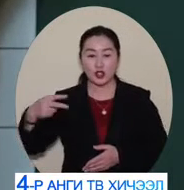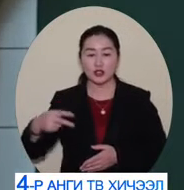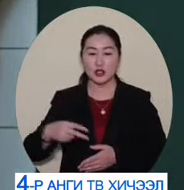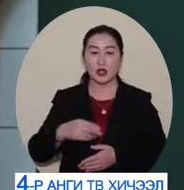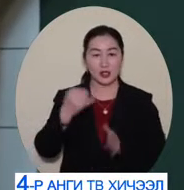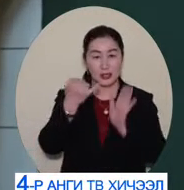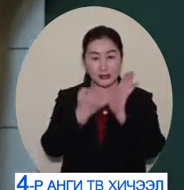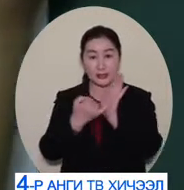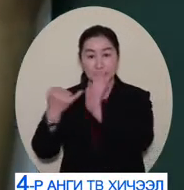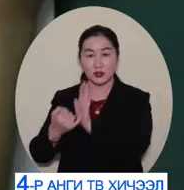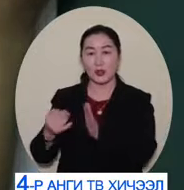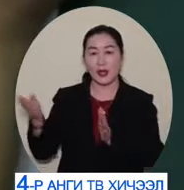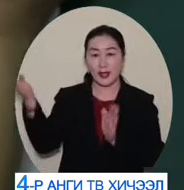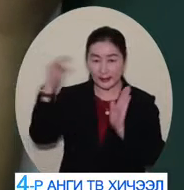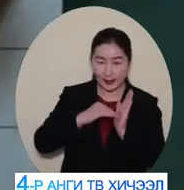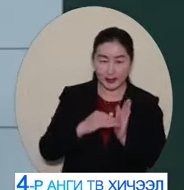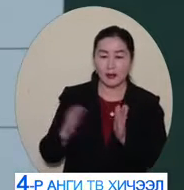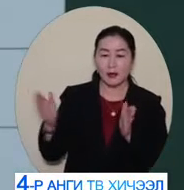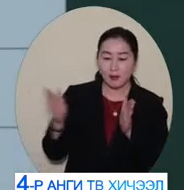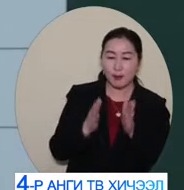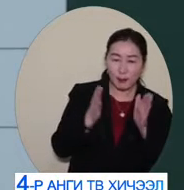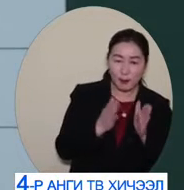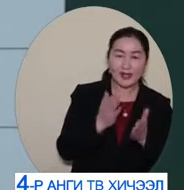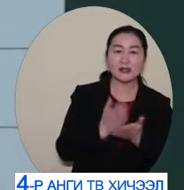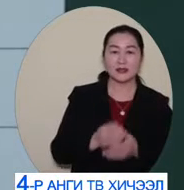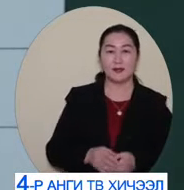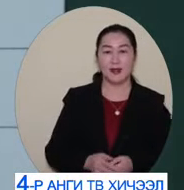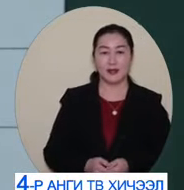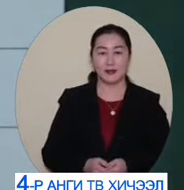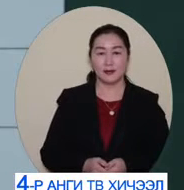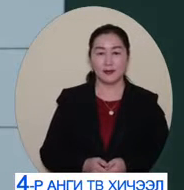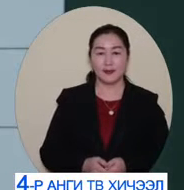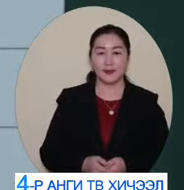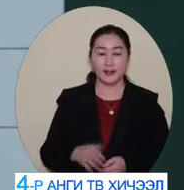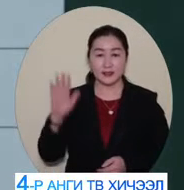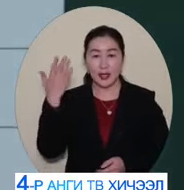ойролцоогоор 66 дахин багасгасан байна гэж тооцоолж